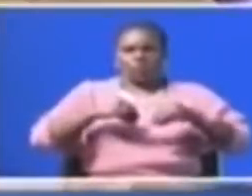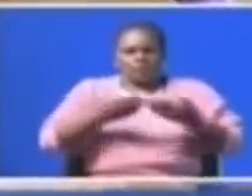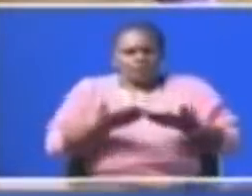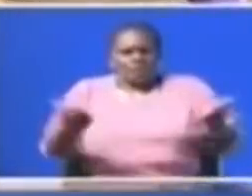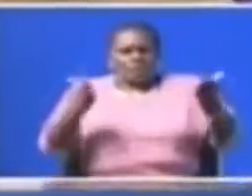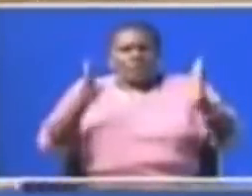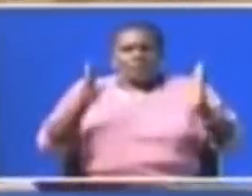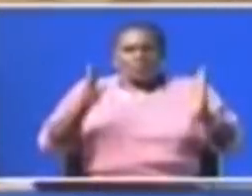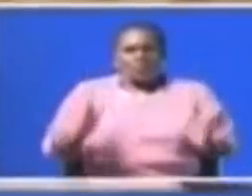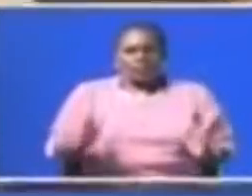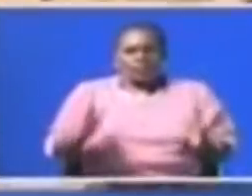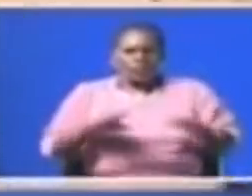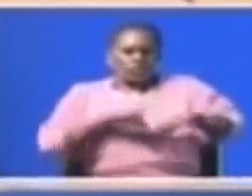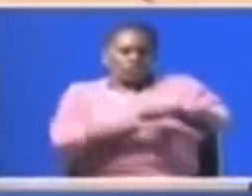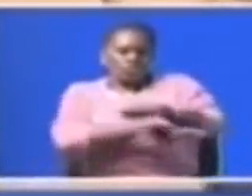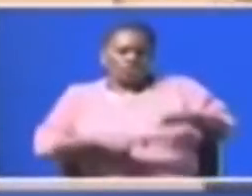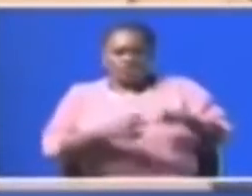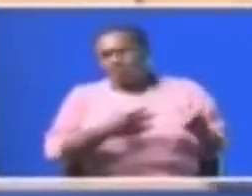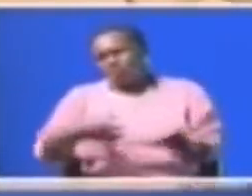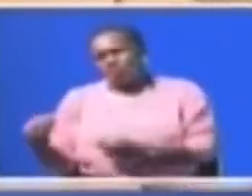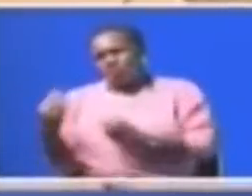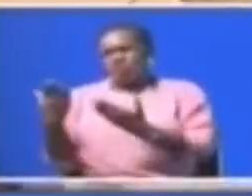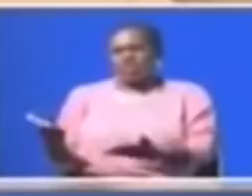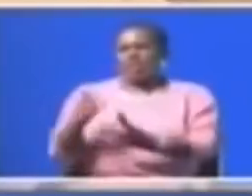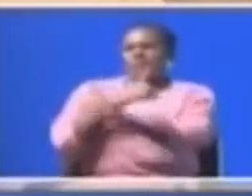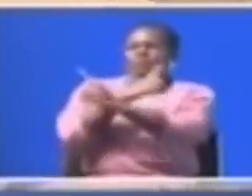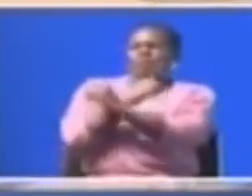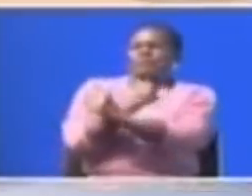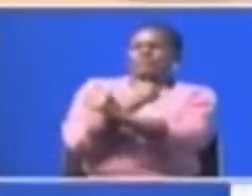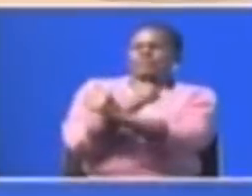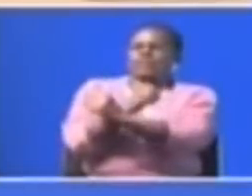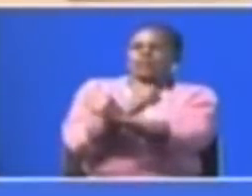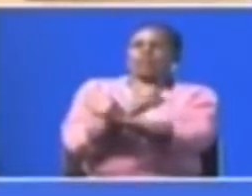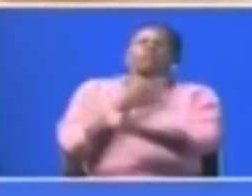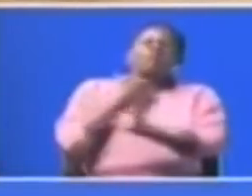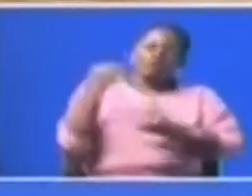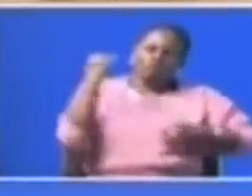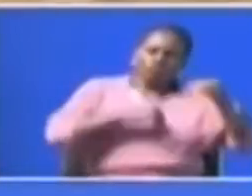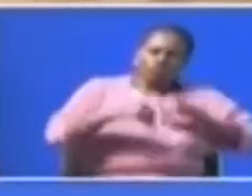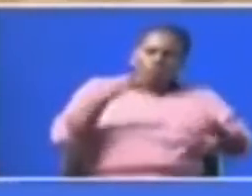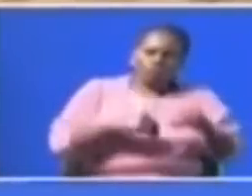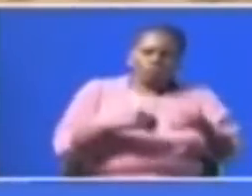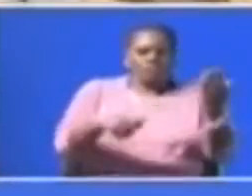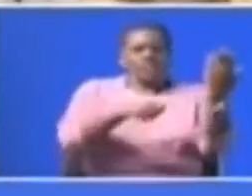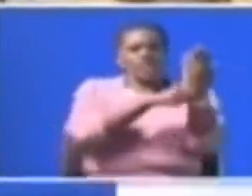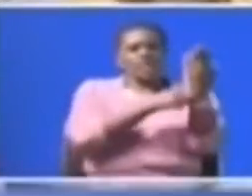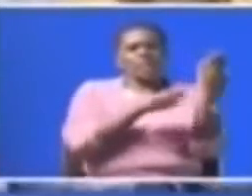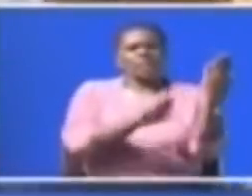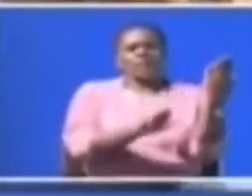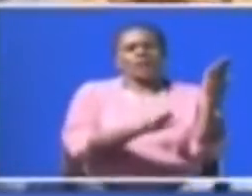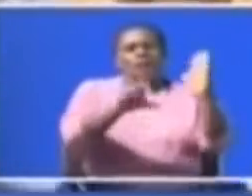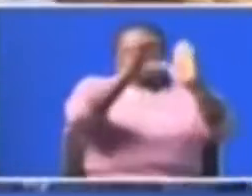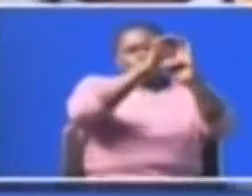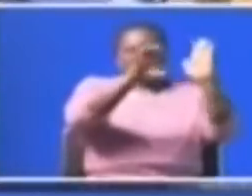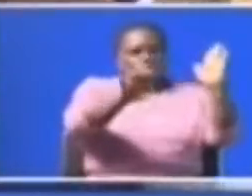yeyote akiiba kitu anakimbilia hapo for protection. Ukitaja corruption ni kama nyenye jina lake. Katiba ya